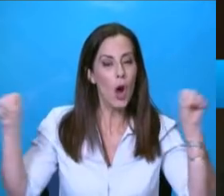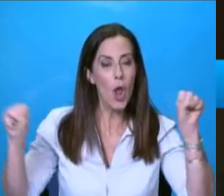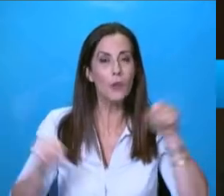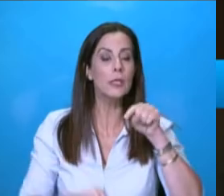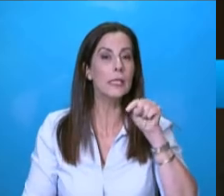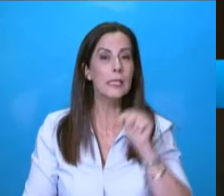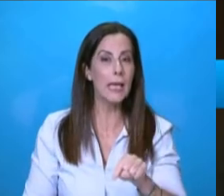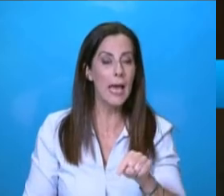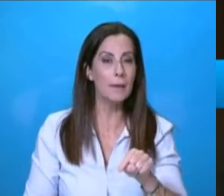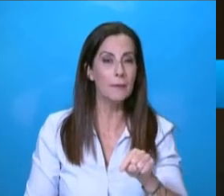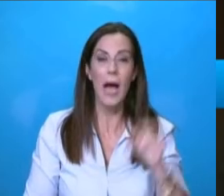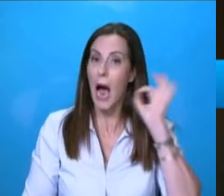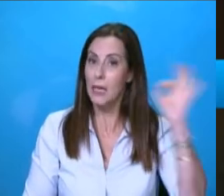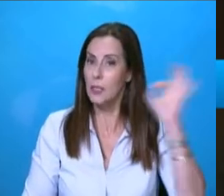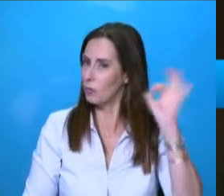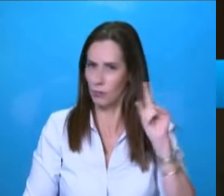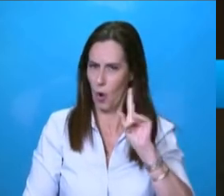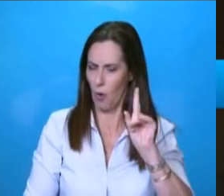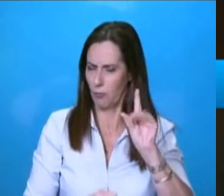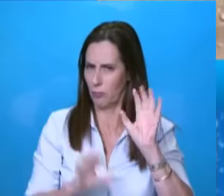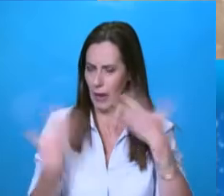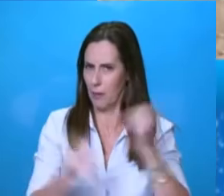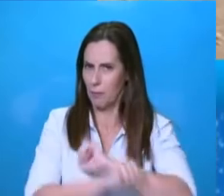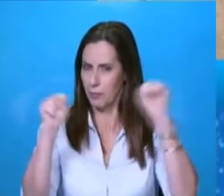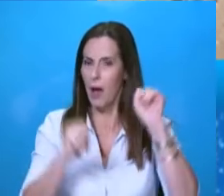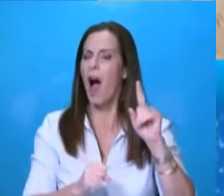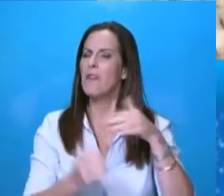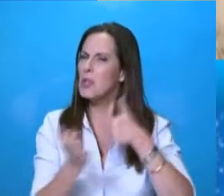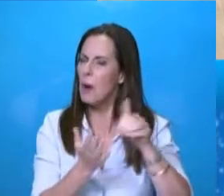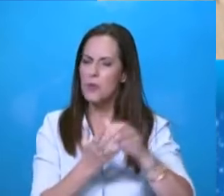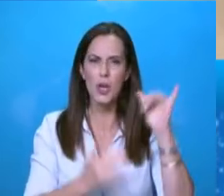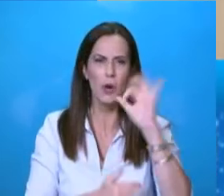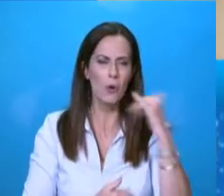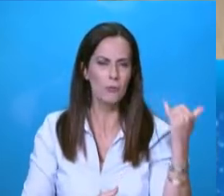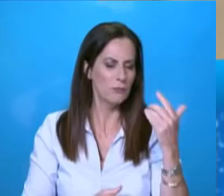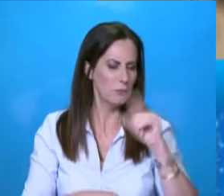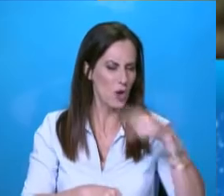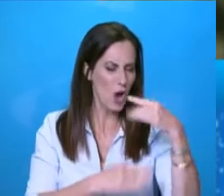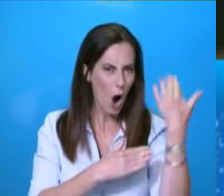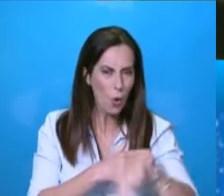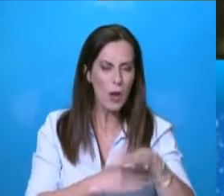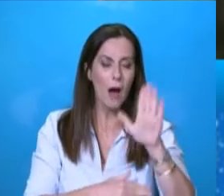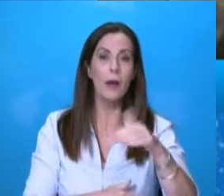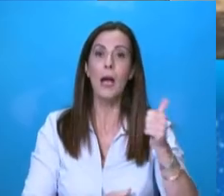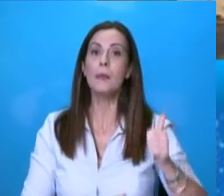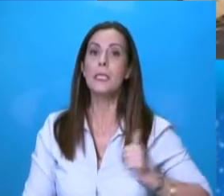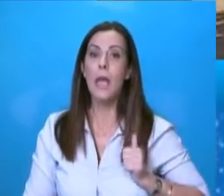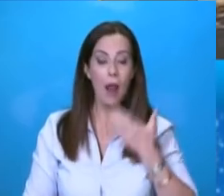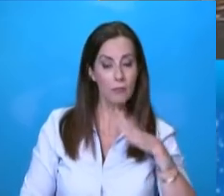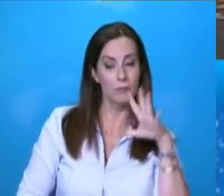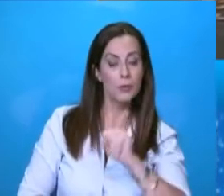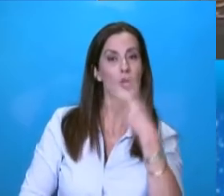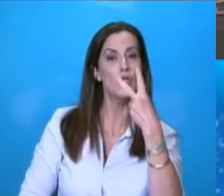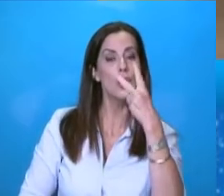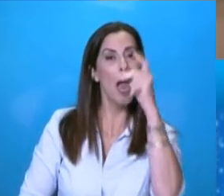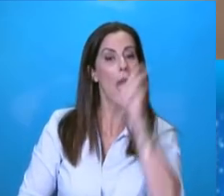שמדובר באזעקות שווא, אבל האירועים החריגים נמשכים כאן ממש בשעה האחרונה. כוח צה"ל תופס שני חשודים שחצו את הגדר